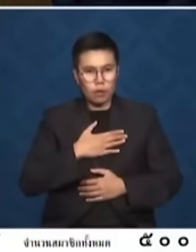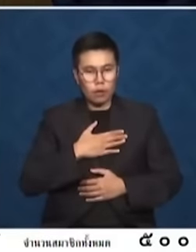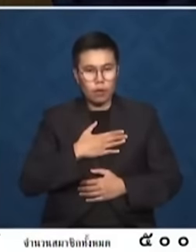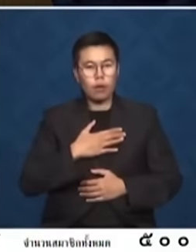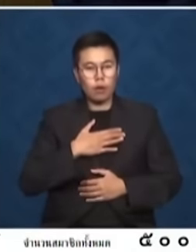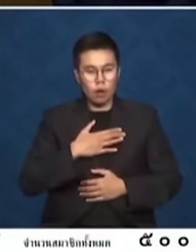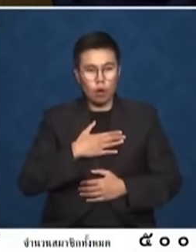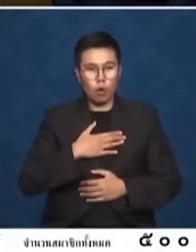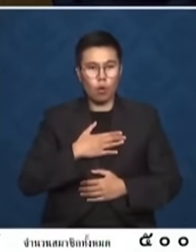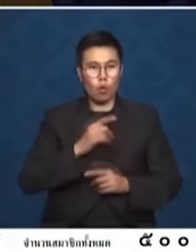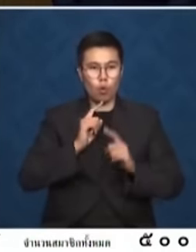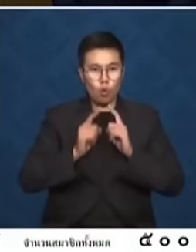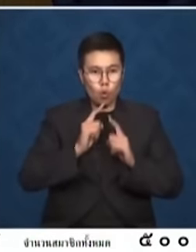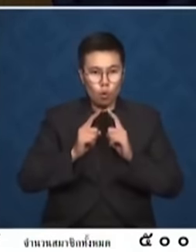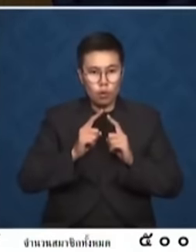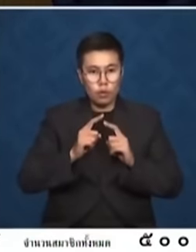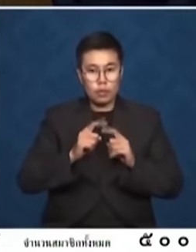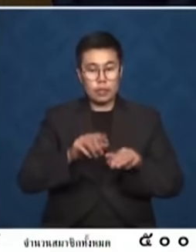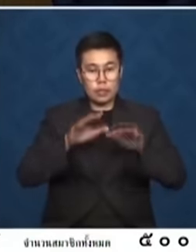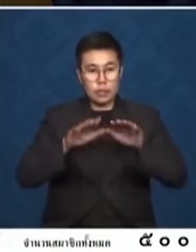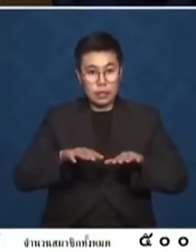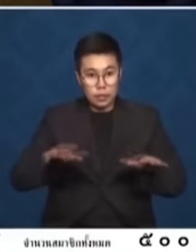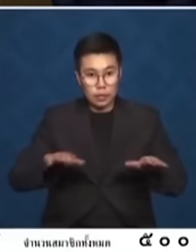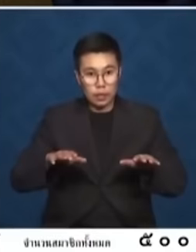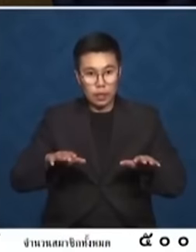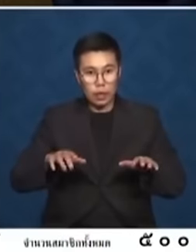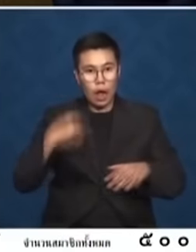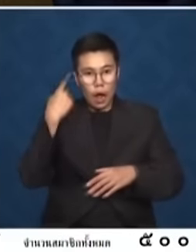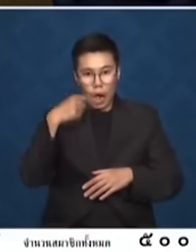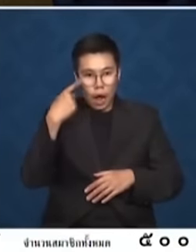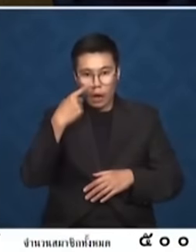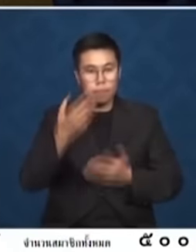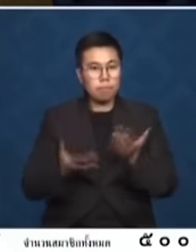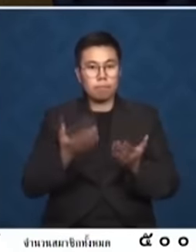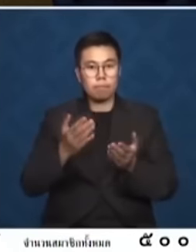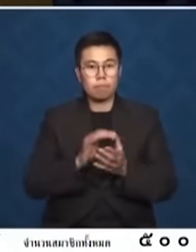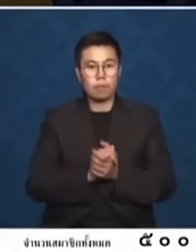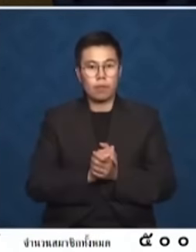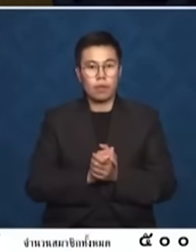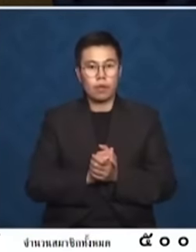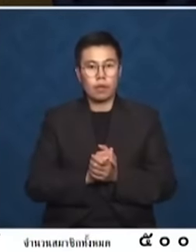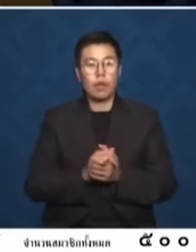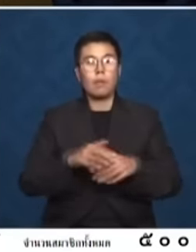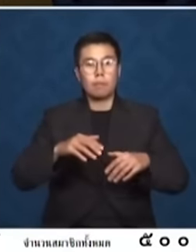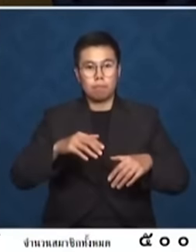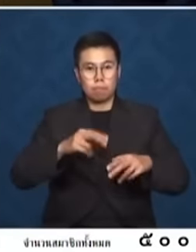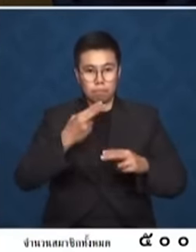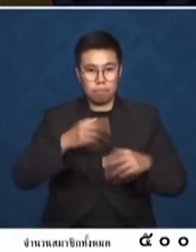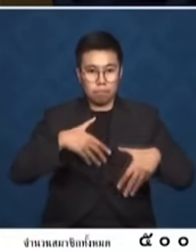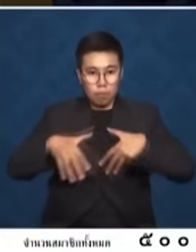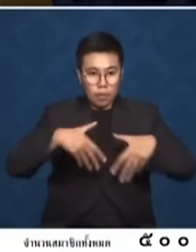พูดว่าเด็กหรือใครก็ตามหรือในนามของประชาชนก็ตามนะ